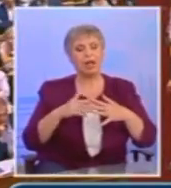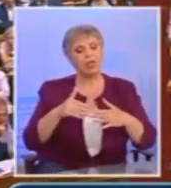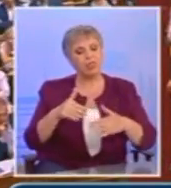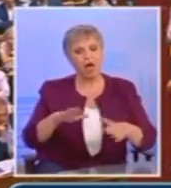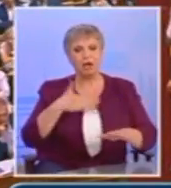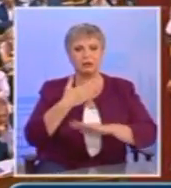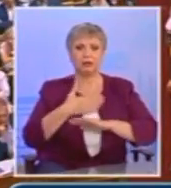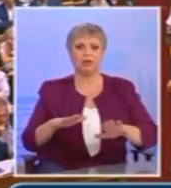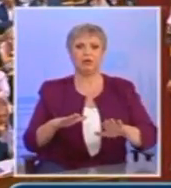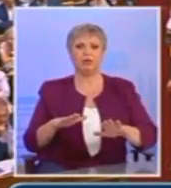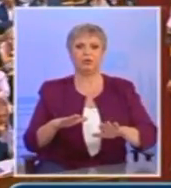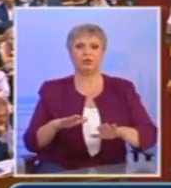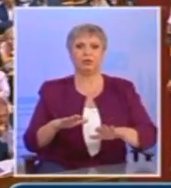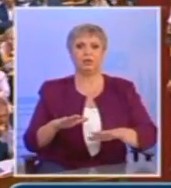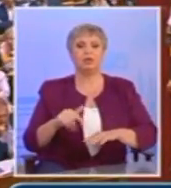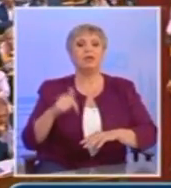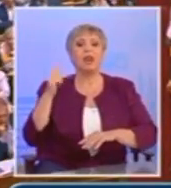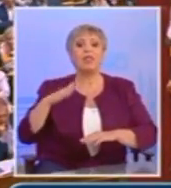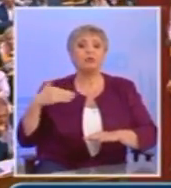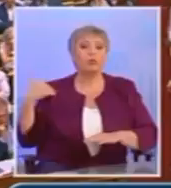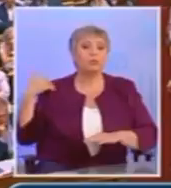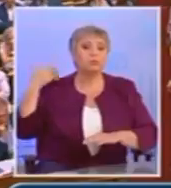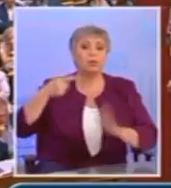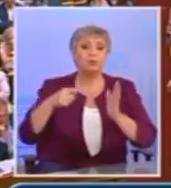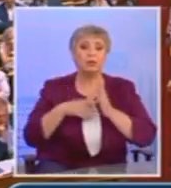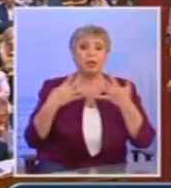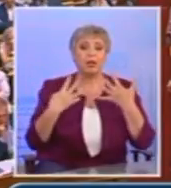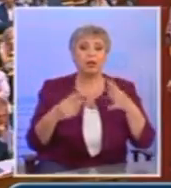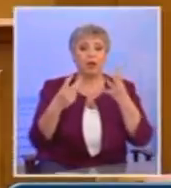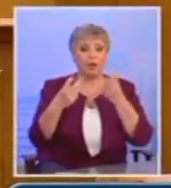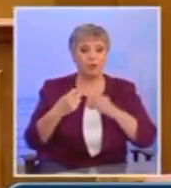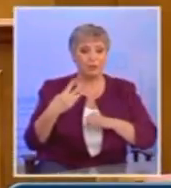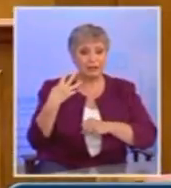ήδη την μεταπολιτευτική ιστορία του τόπου.